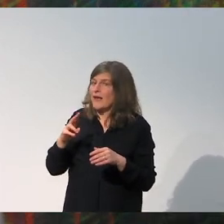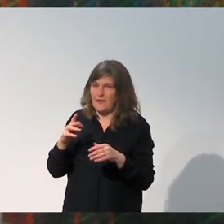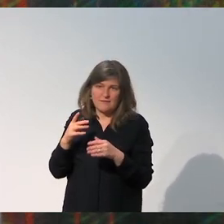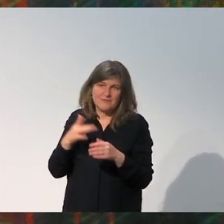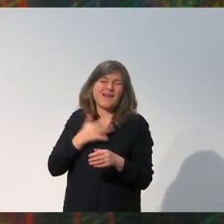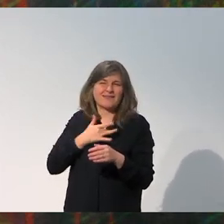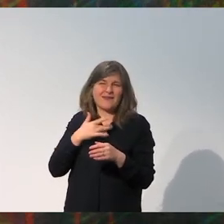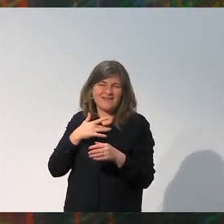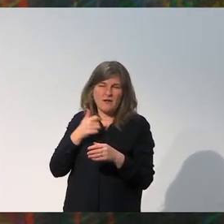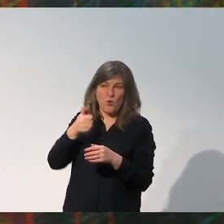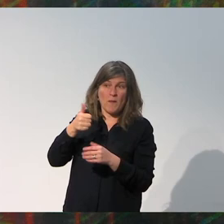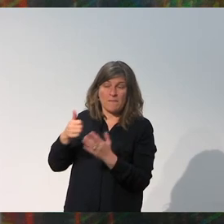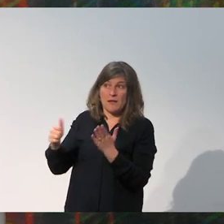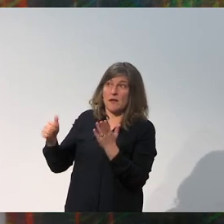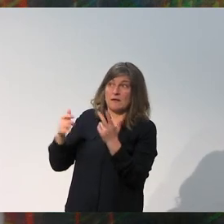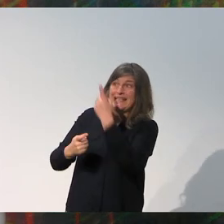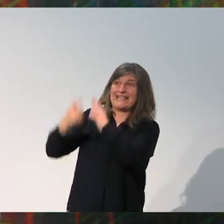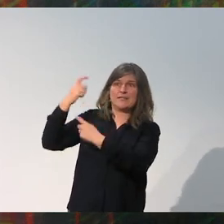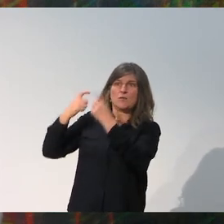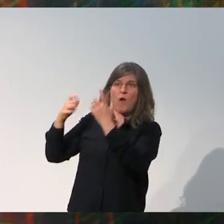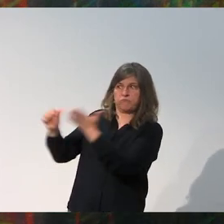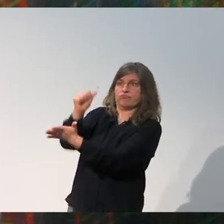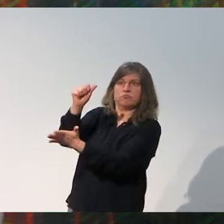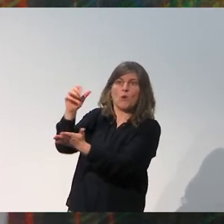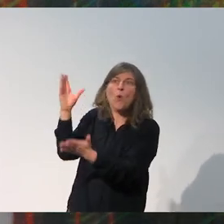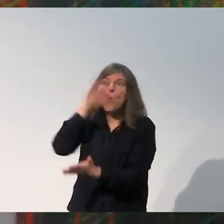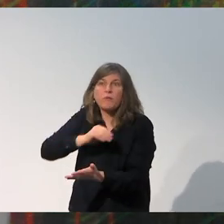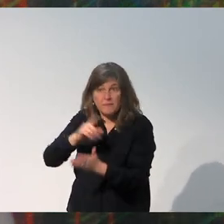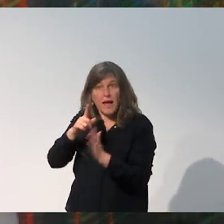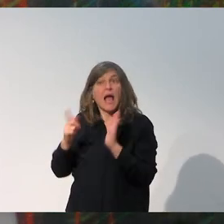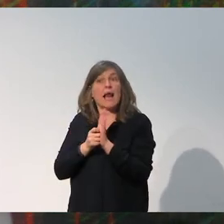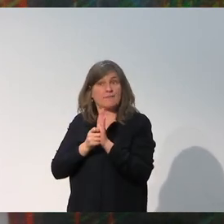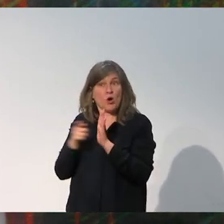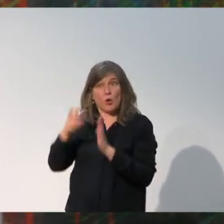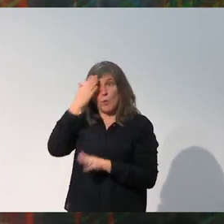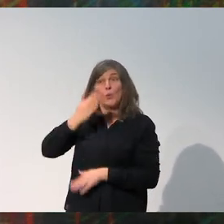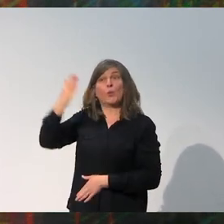oublié par l'histoire, alors même qu'il a été quand même assez connu à l'époque,